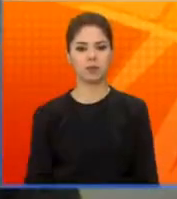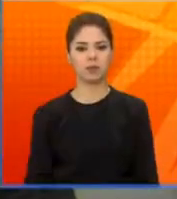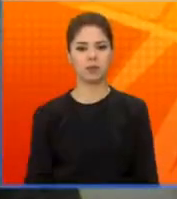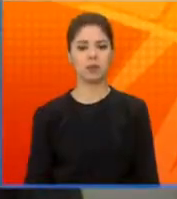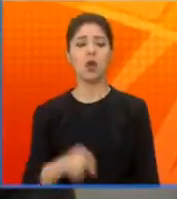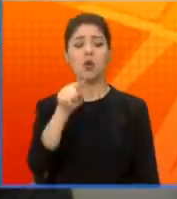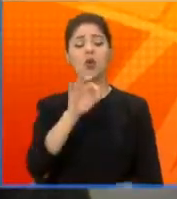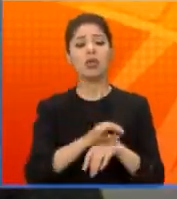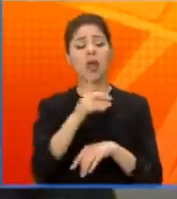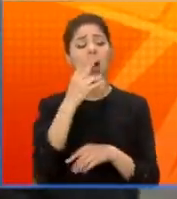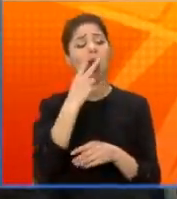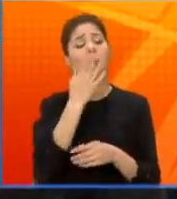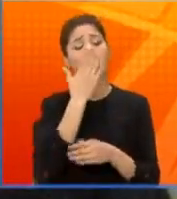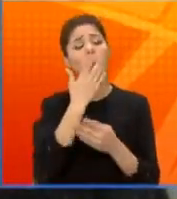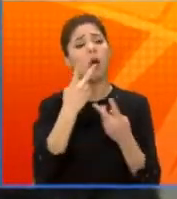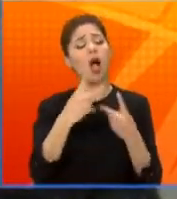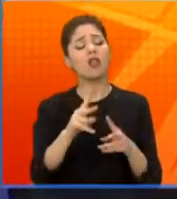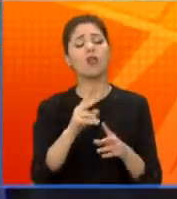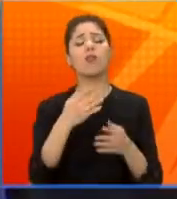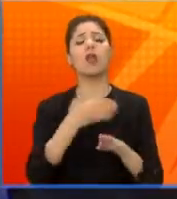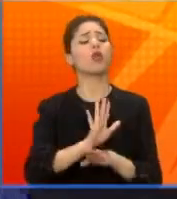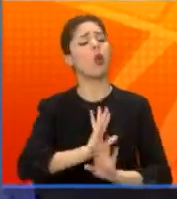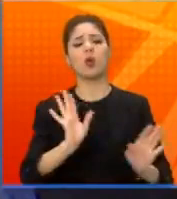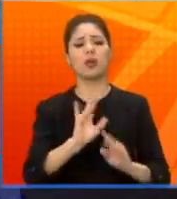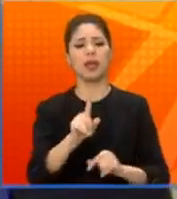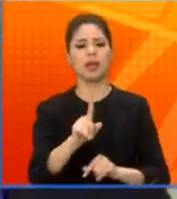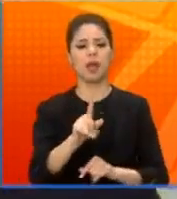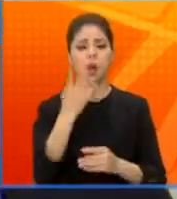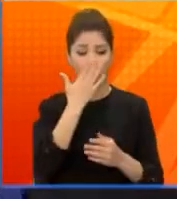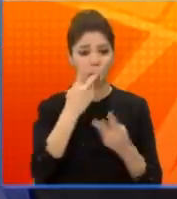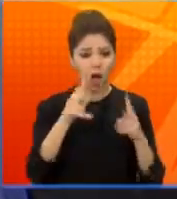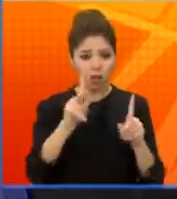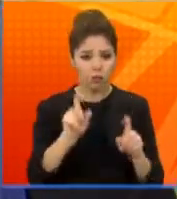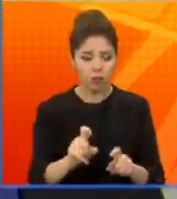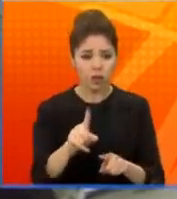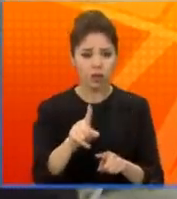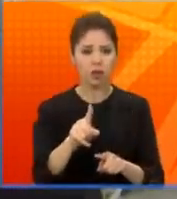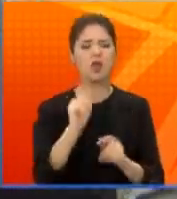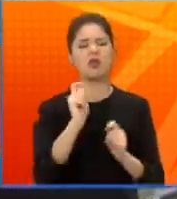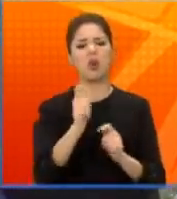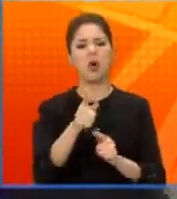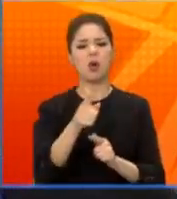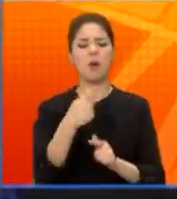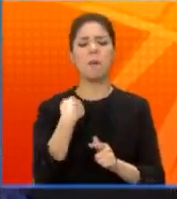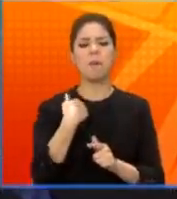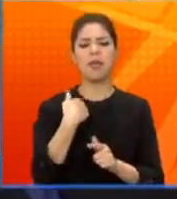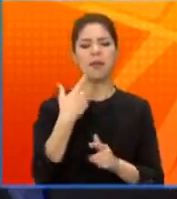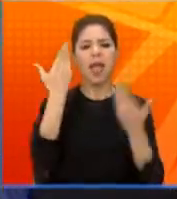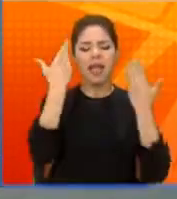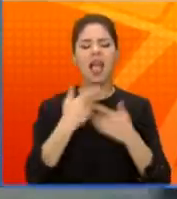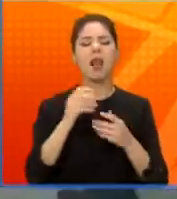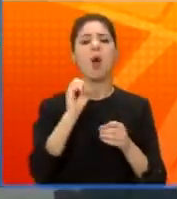Şu durumda okulların açılması bence doğru bir şey değil. Açılır mı okullar? Zor, çok zor. Benim gelin de öğretmen ama